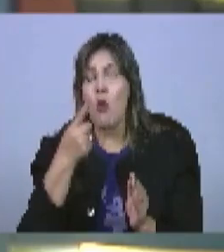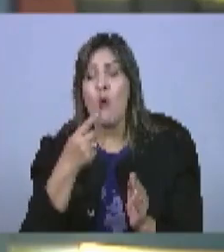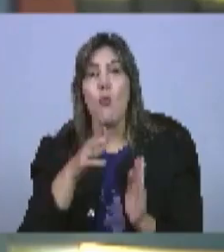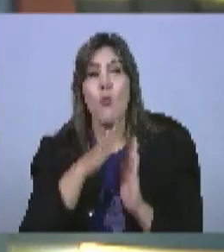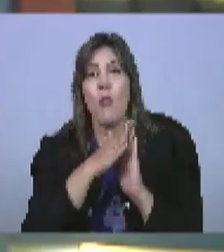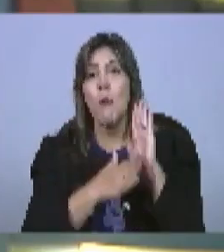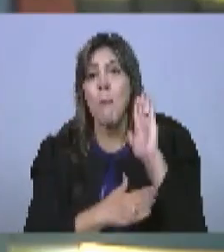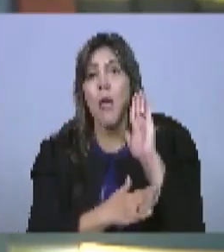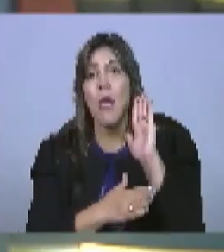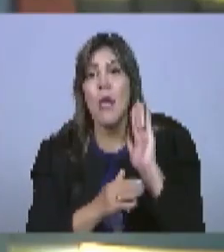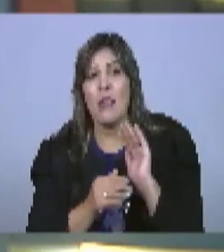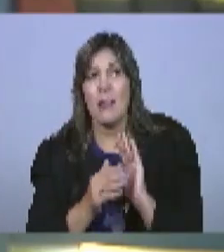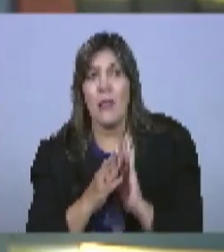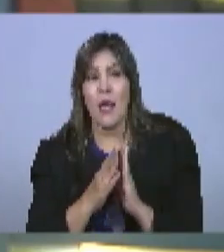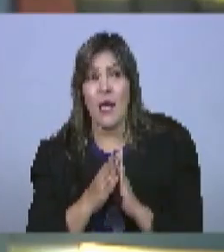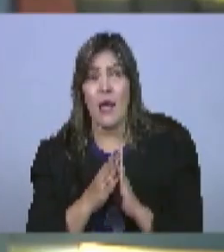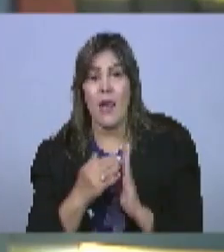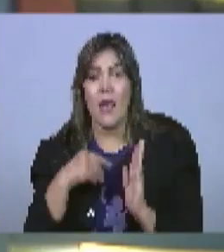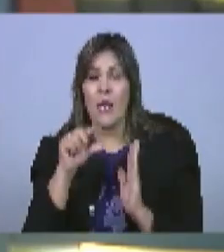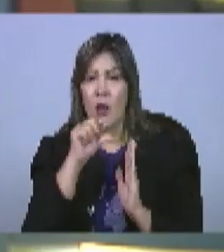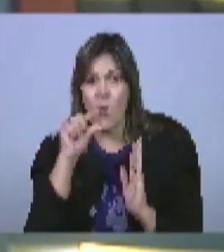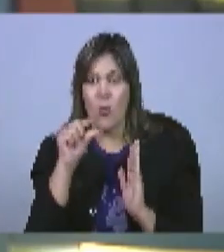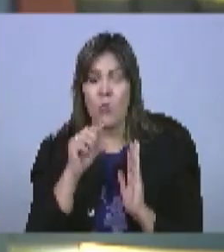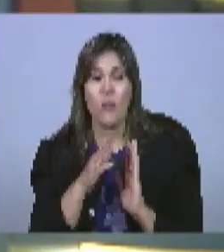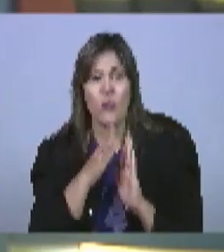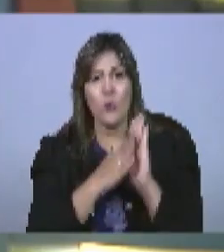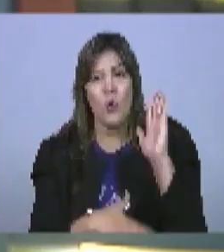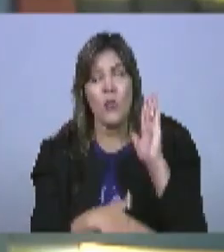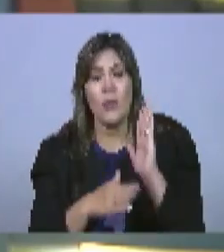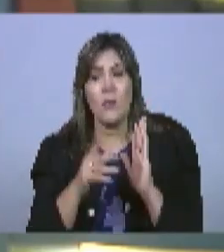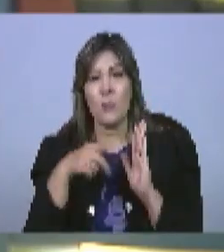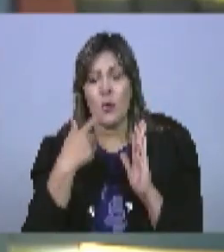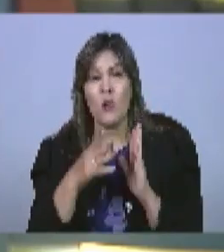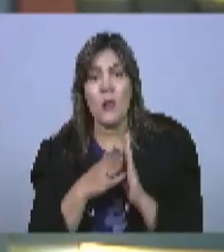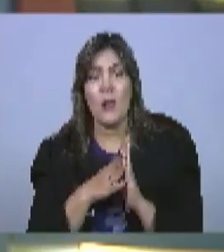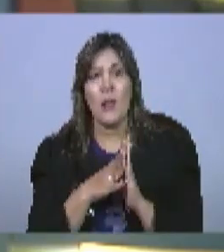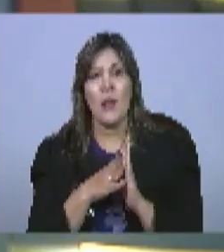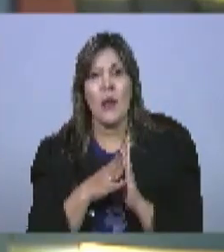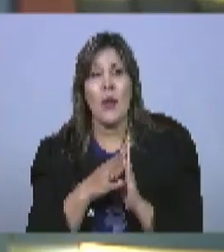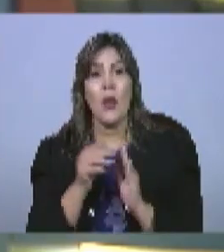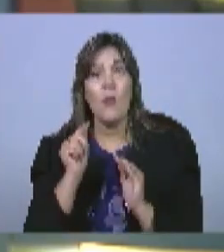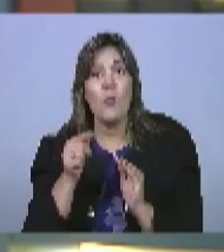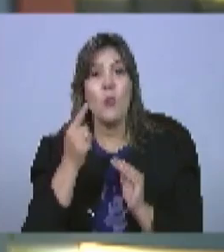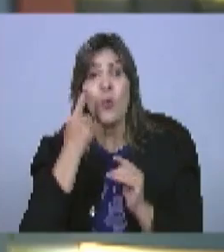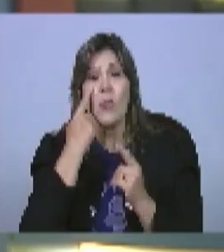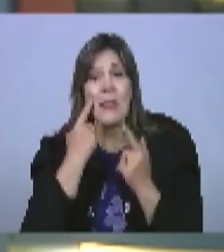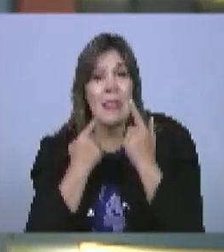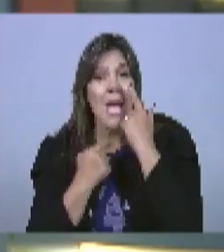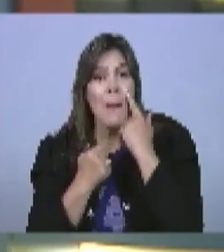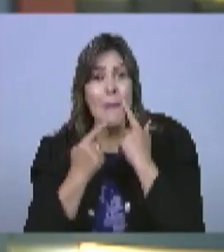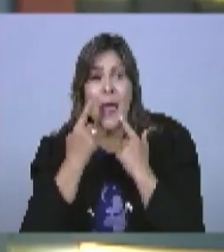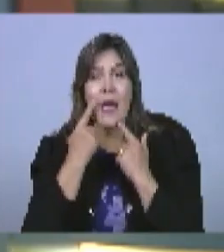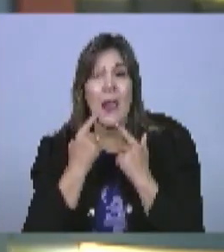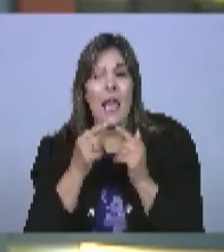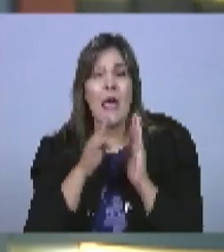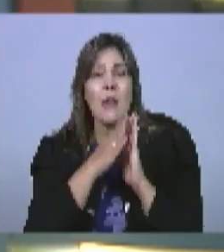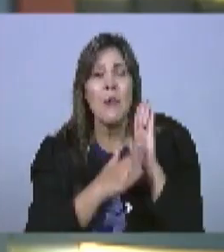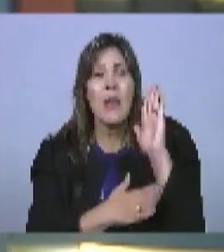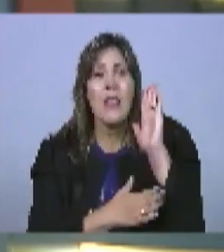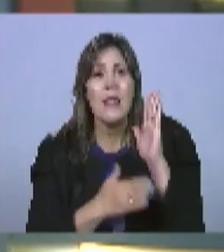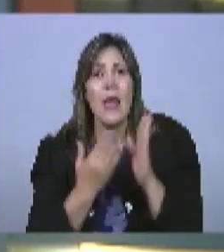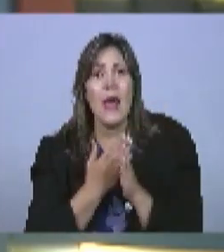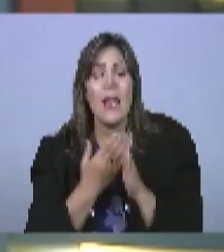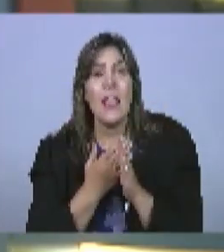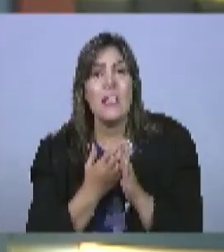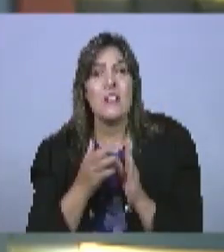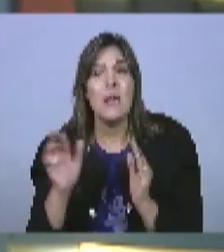هذا البيان البيان مطول انا جيت لكم منه فقره واحده بيقول لك تباك بيان على سمعه المسيح في حين لم